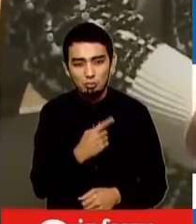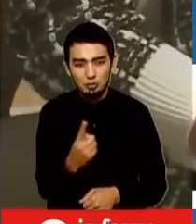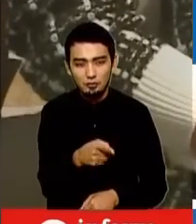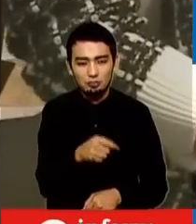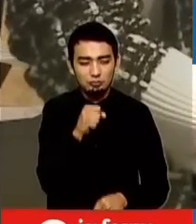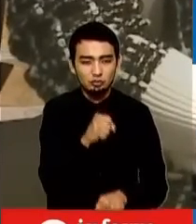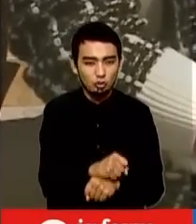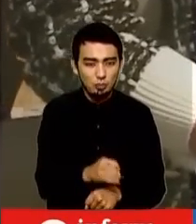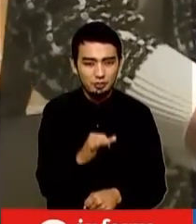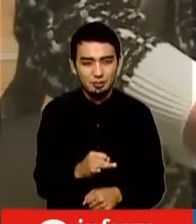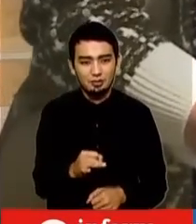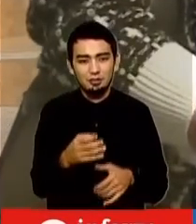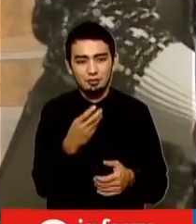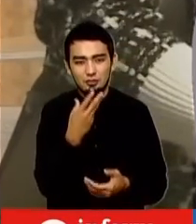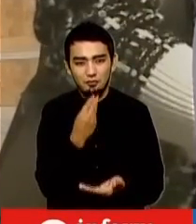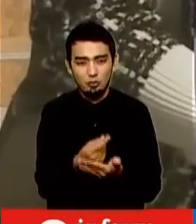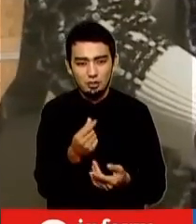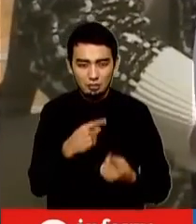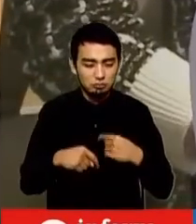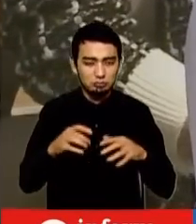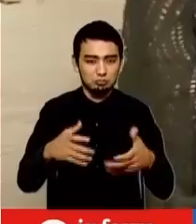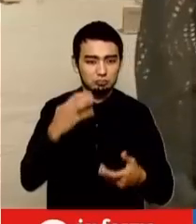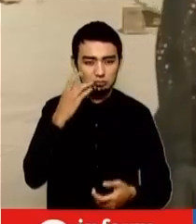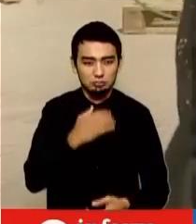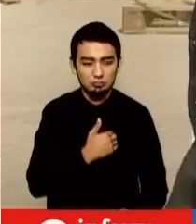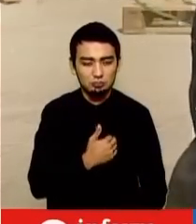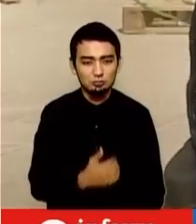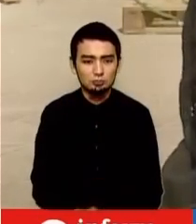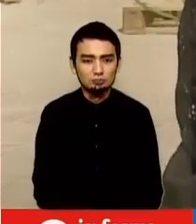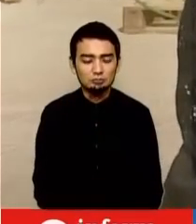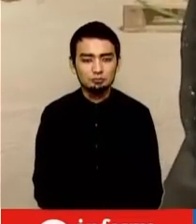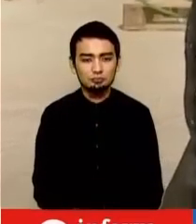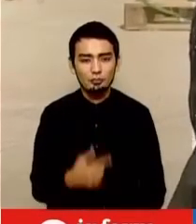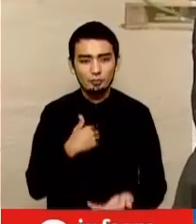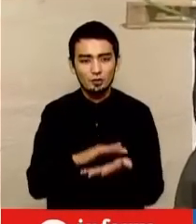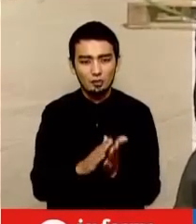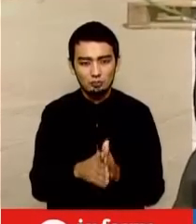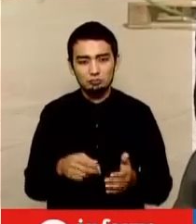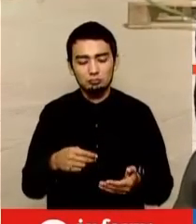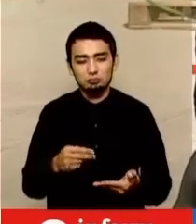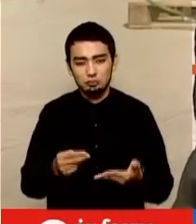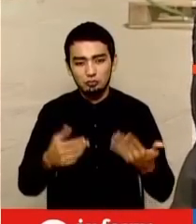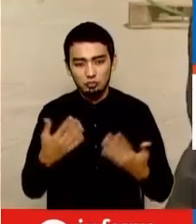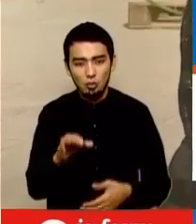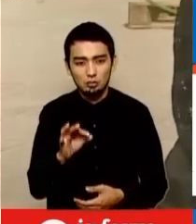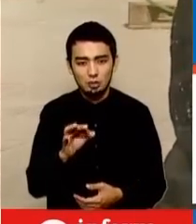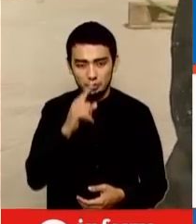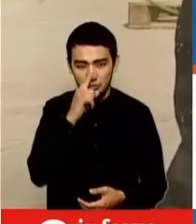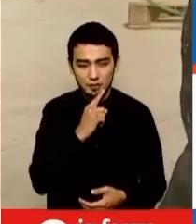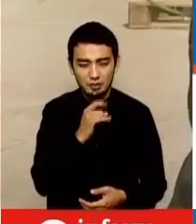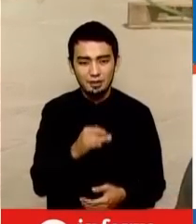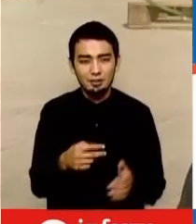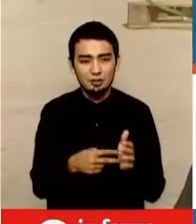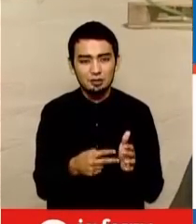этот беспредел и забрать свои деньги, вернуть свои деньги. Заключил договор в прошлом году, в октябре, на